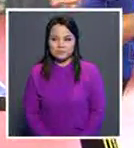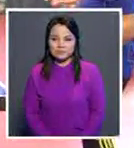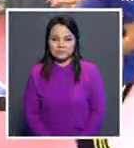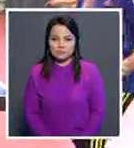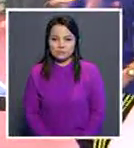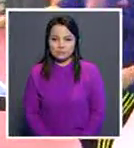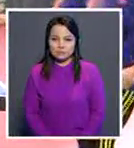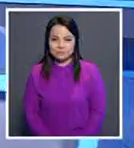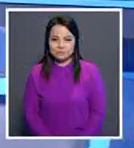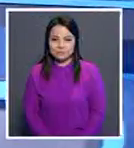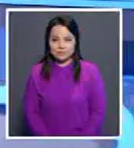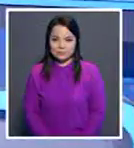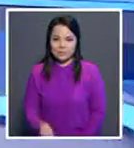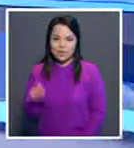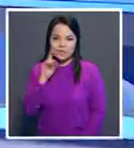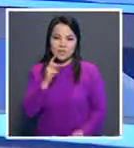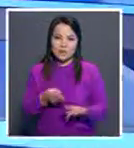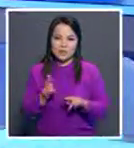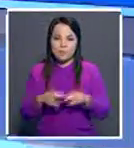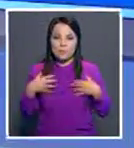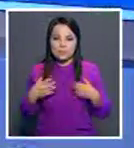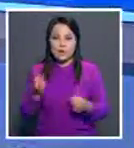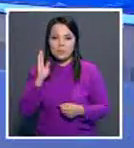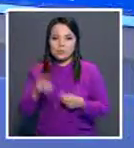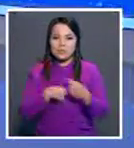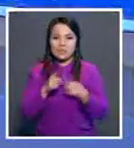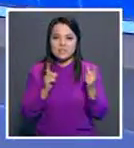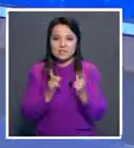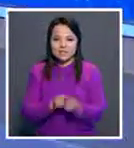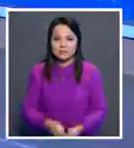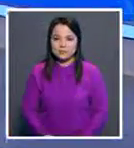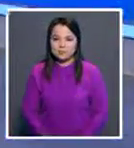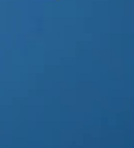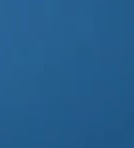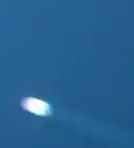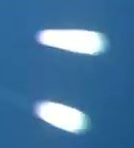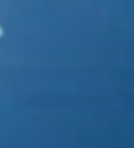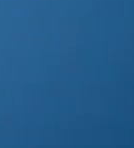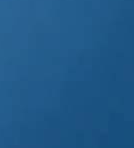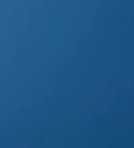Қарағанды облысынан. Назарларыңызға рахмет, эфирде жүздескенше.